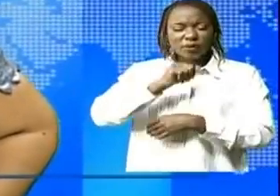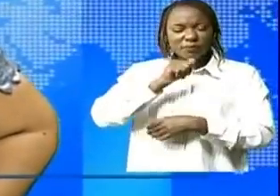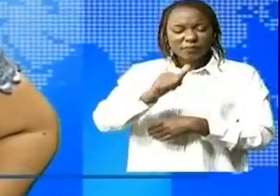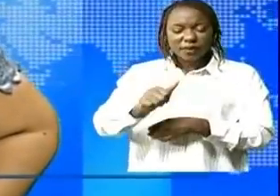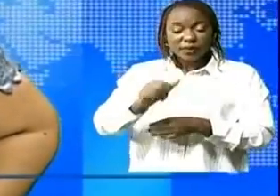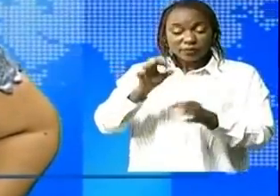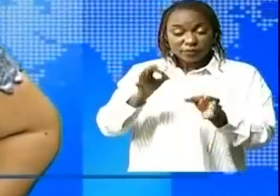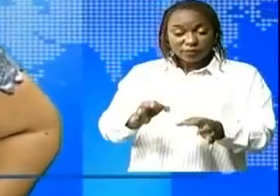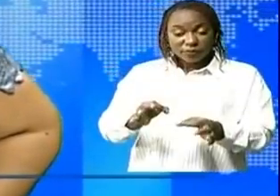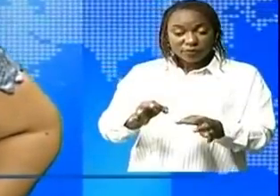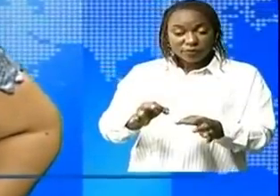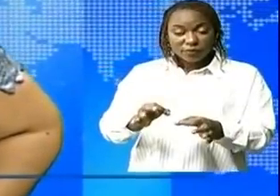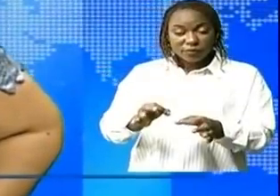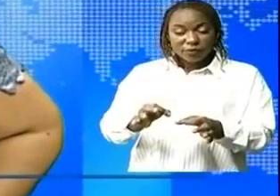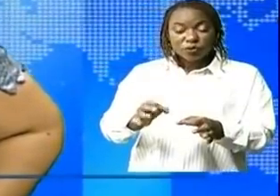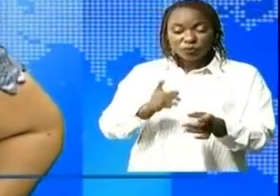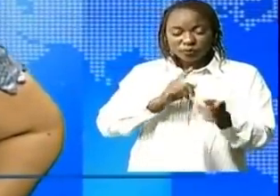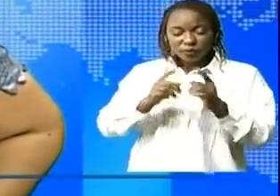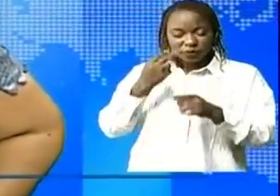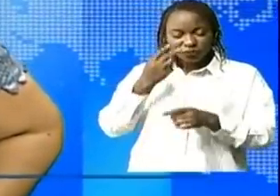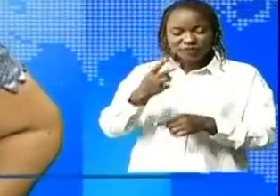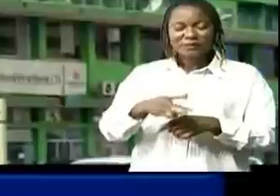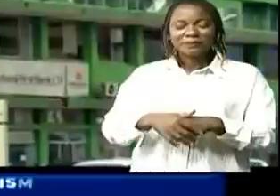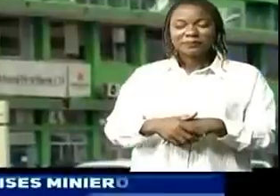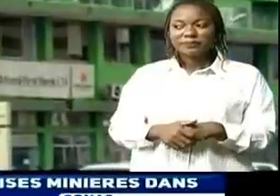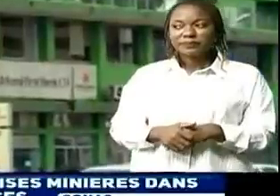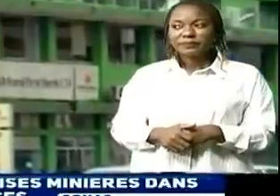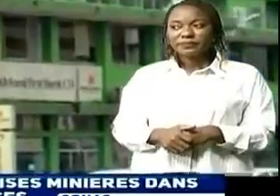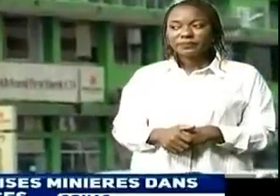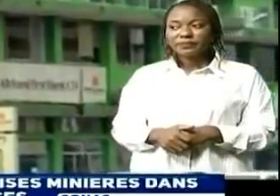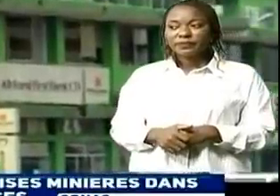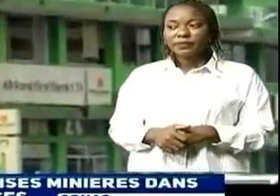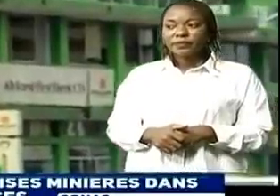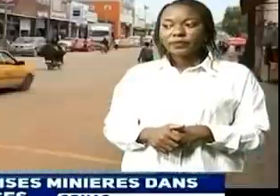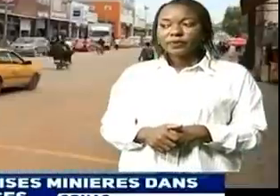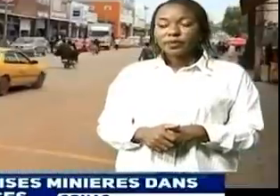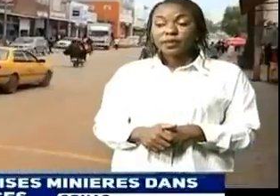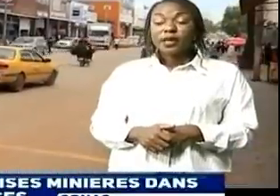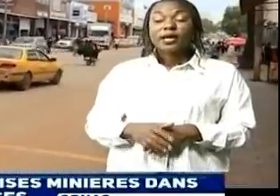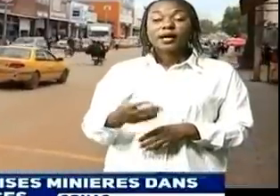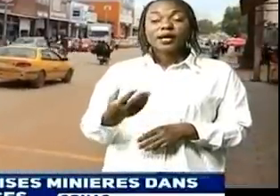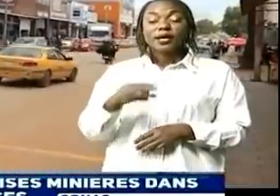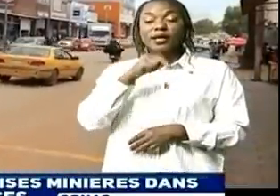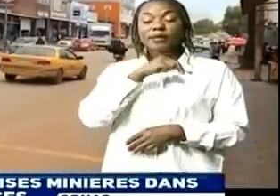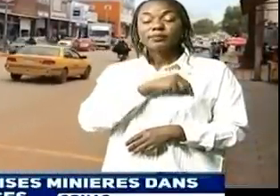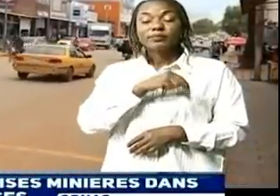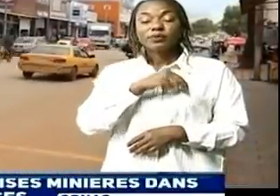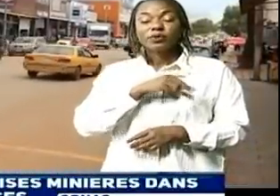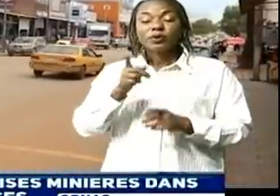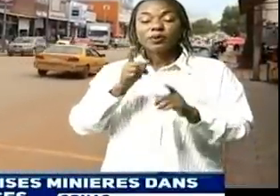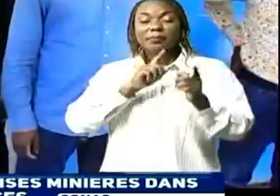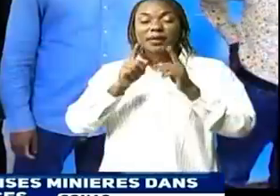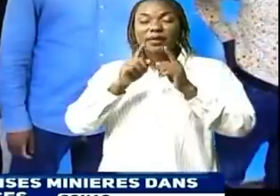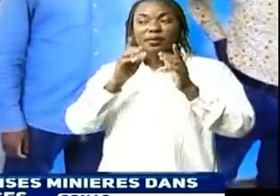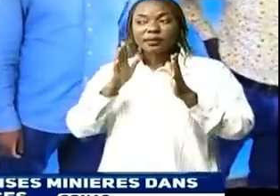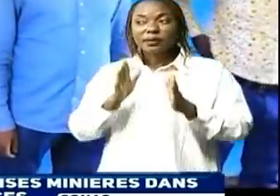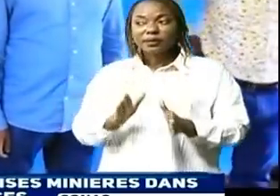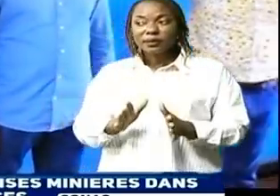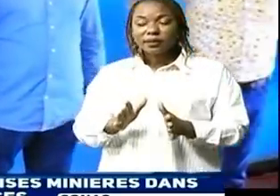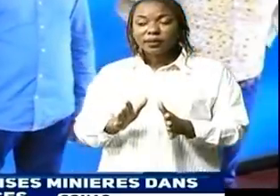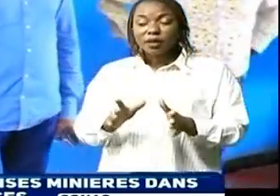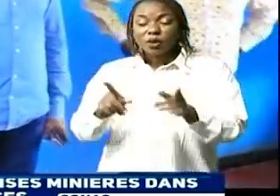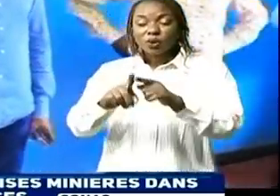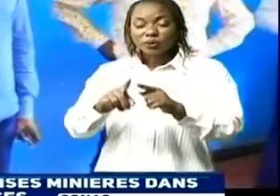capitaux. Monique Mavungu. La mission parlementaire conduite par l'honorable Bernard Kayuma poursuit